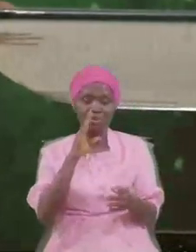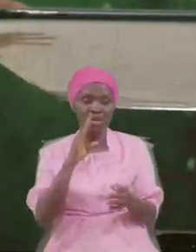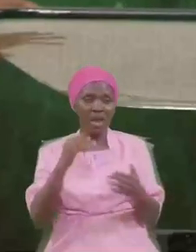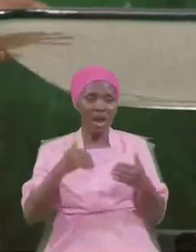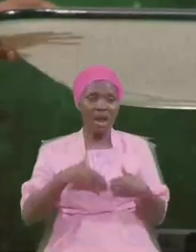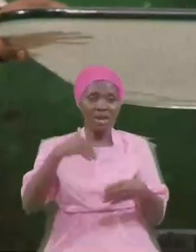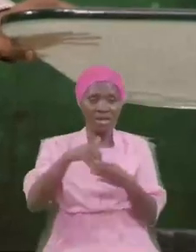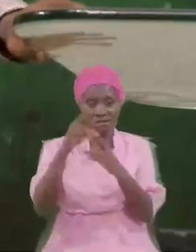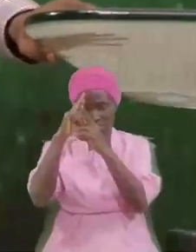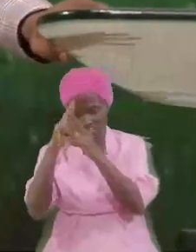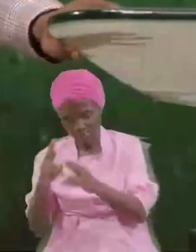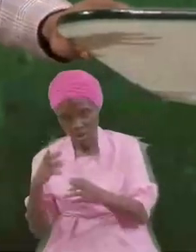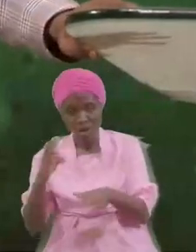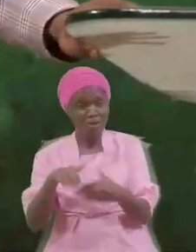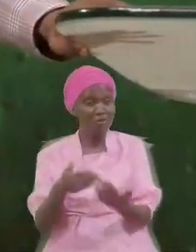qui